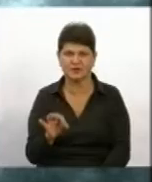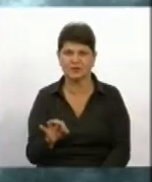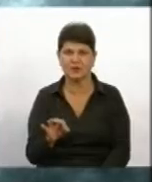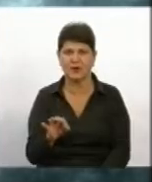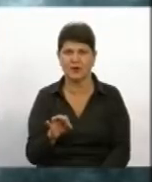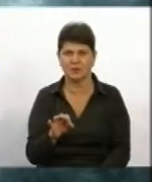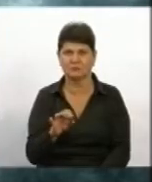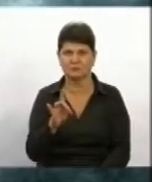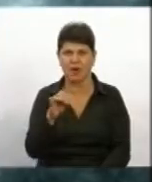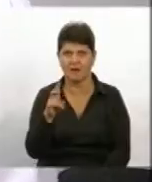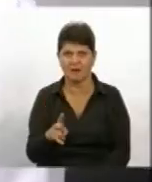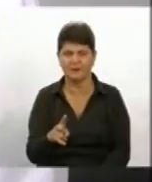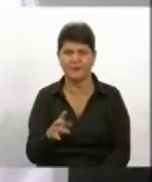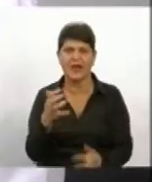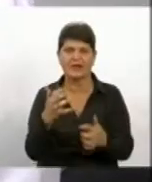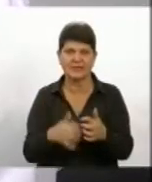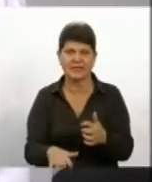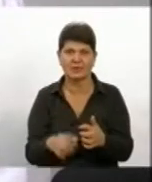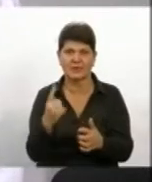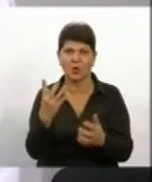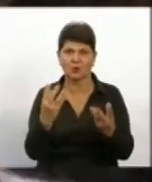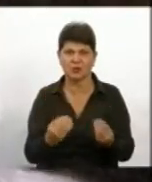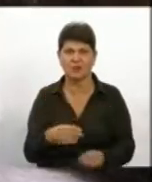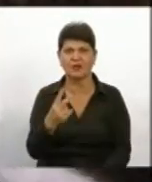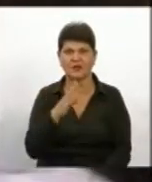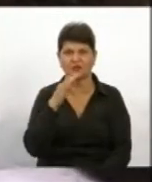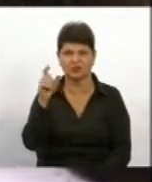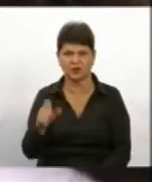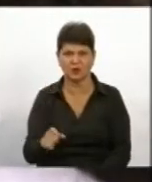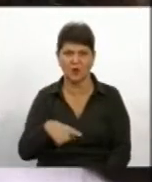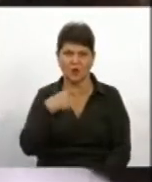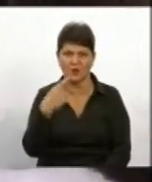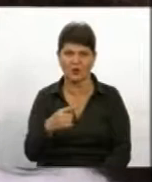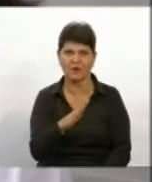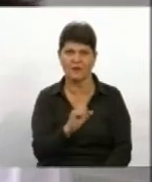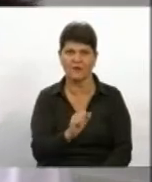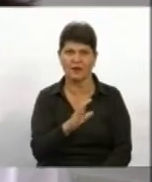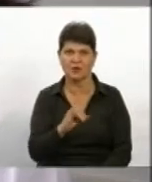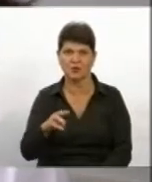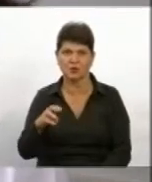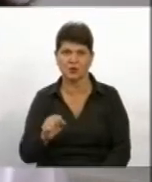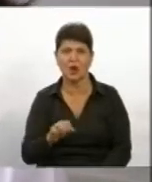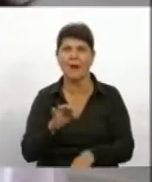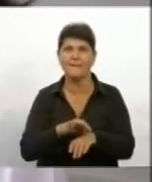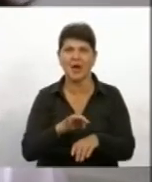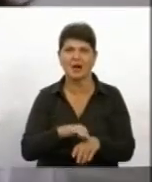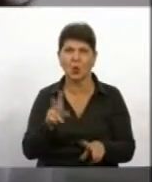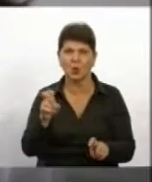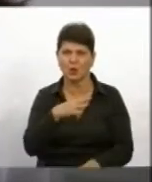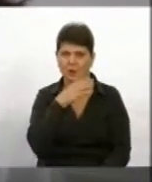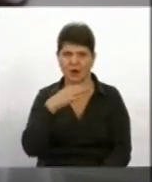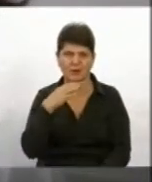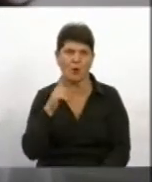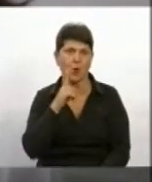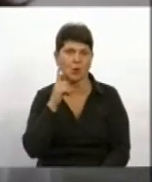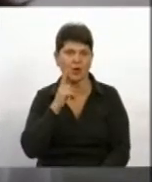злоякісного утворення. В середньому за день обстежують 20 жінок, говорить Васюта. Патології багато, в молодому